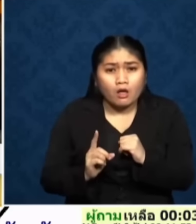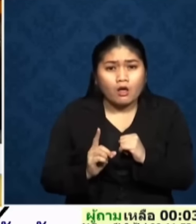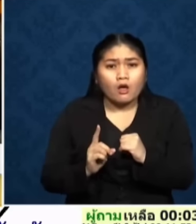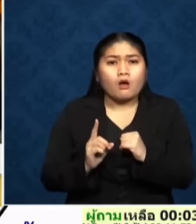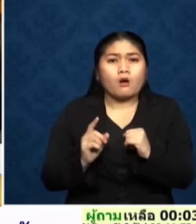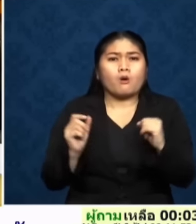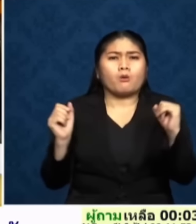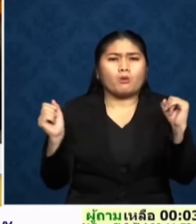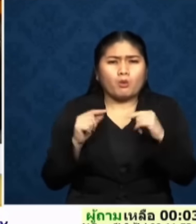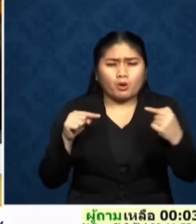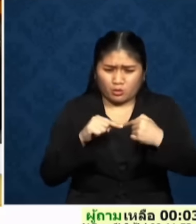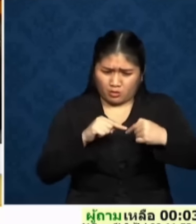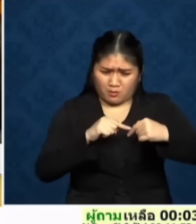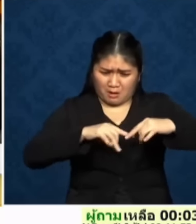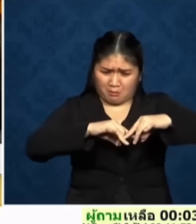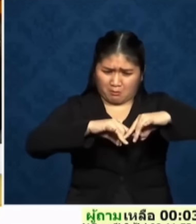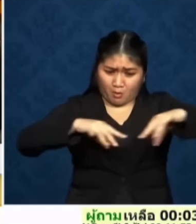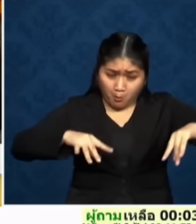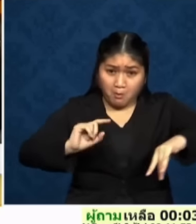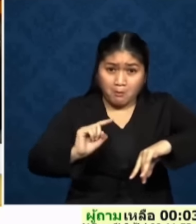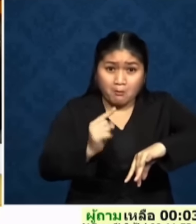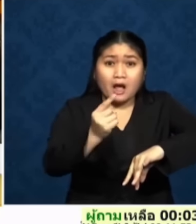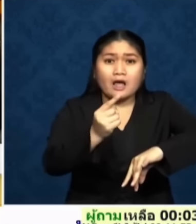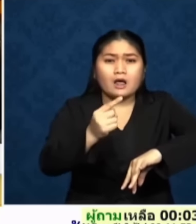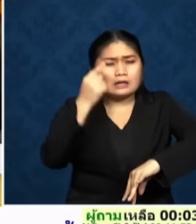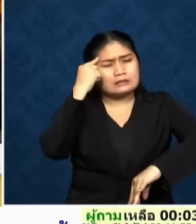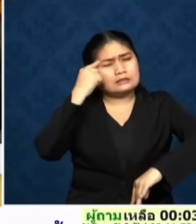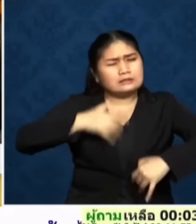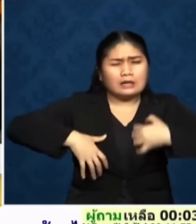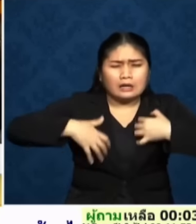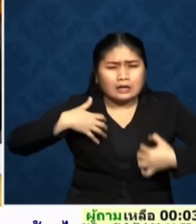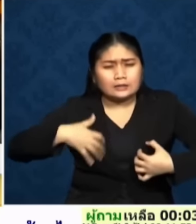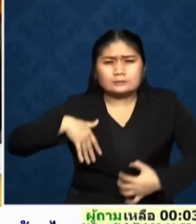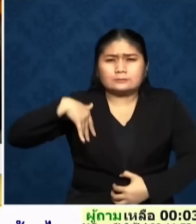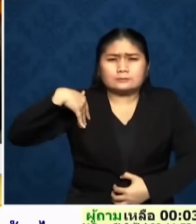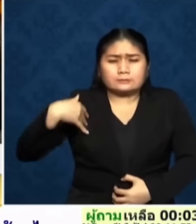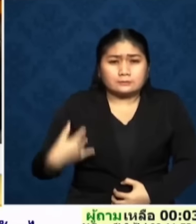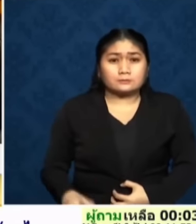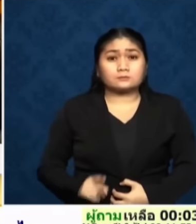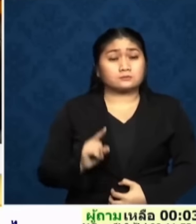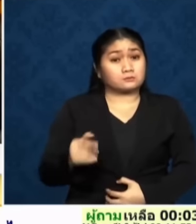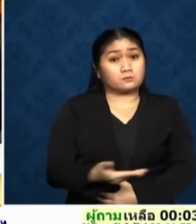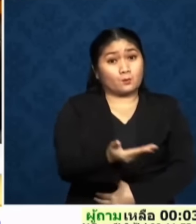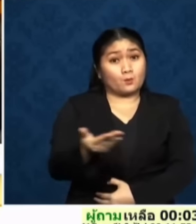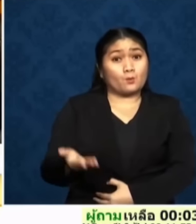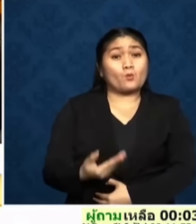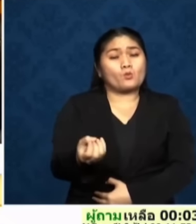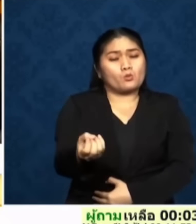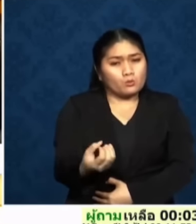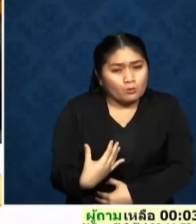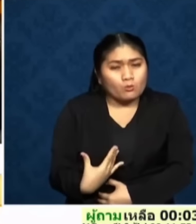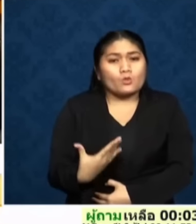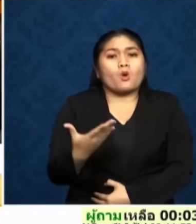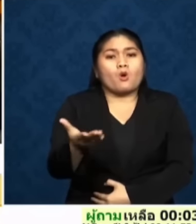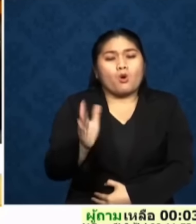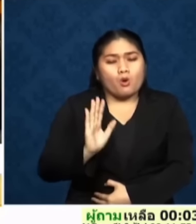เกิดความขัดแย้งใหม่หรือความกังวลใจของท่านทั้งหมดที่พูดมาทั้งหมดเนี่ยก็เป็นความกังวลใจ